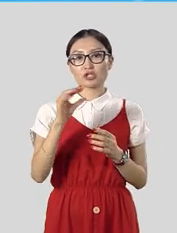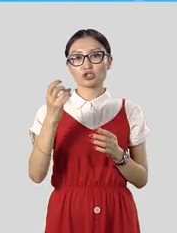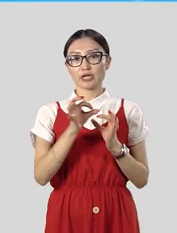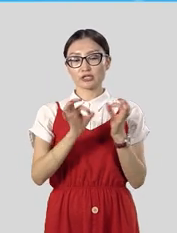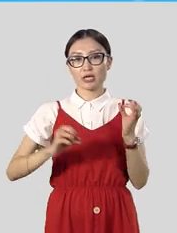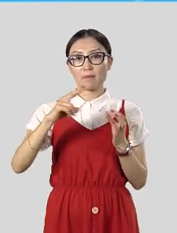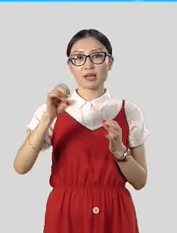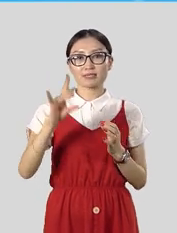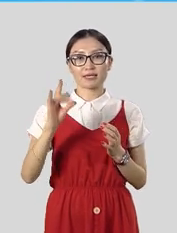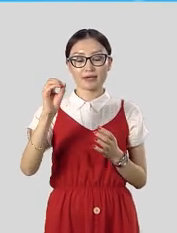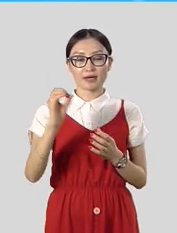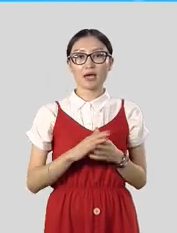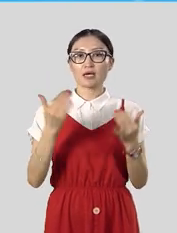кишечно-полостные.